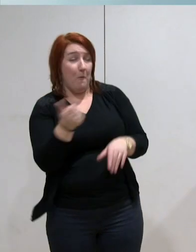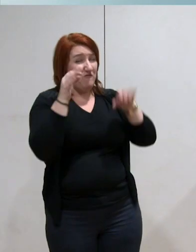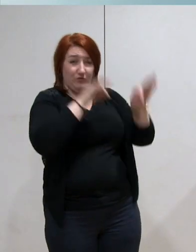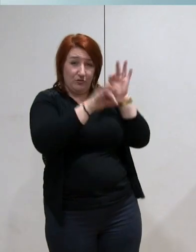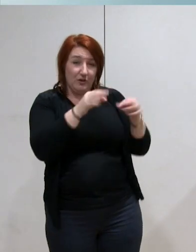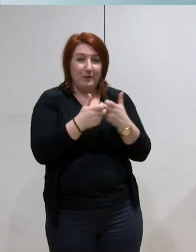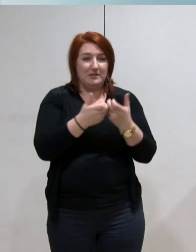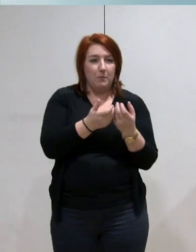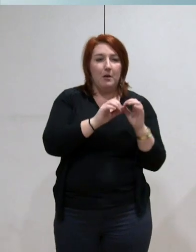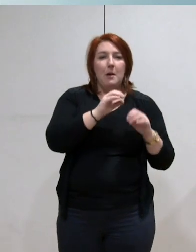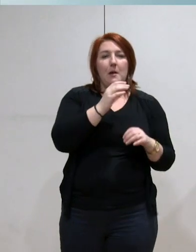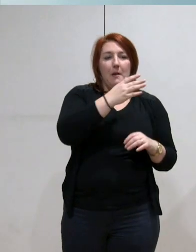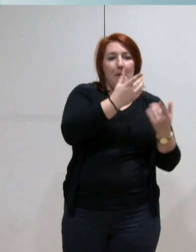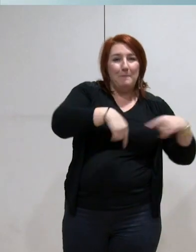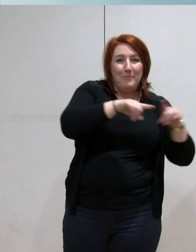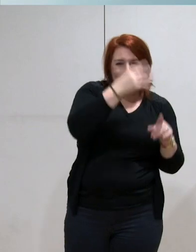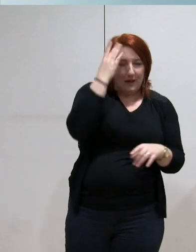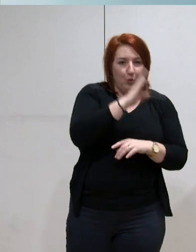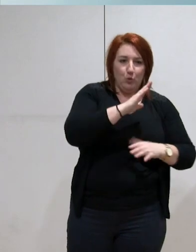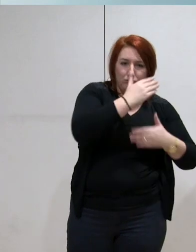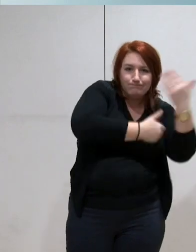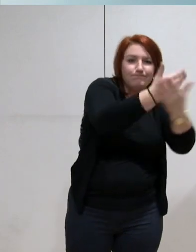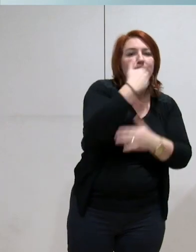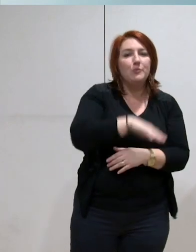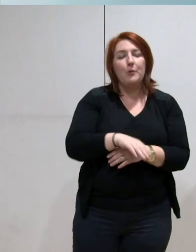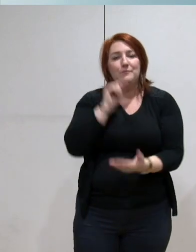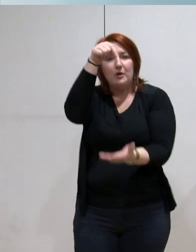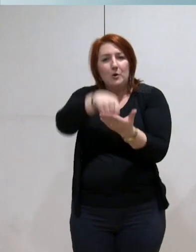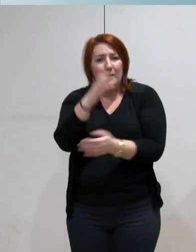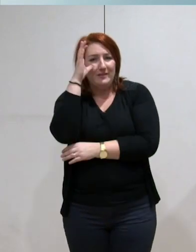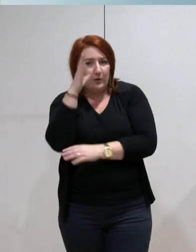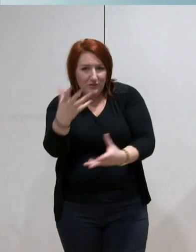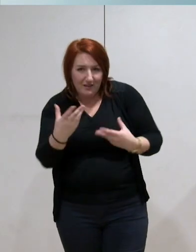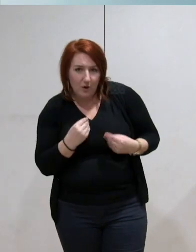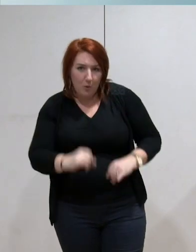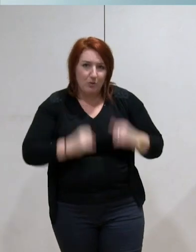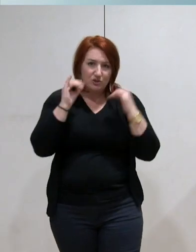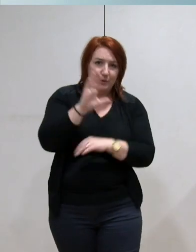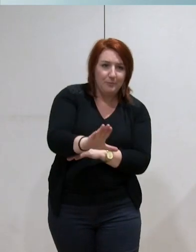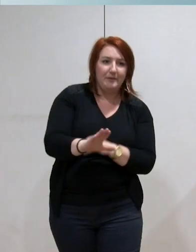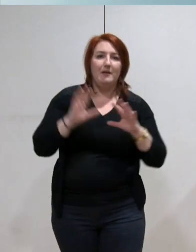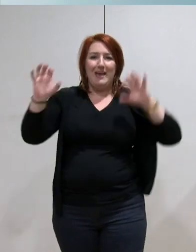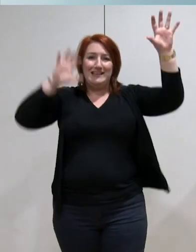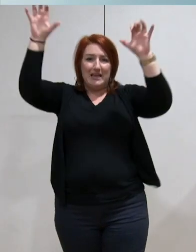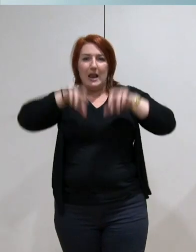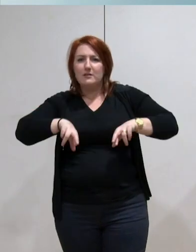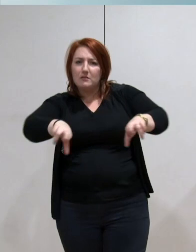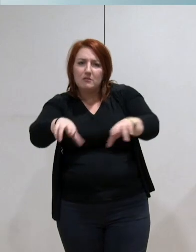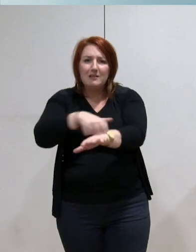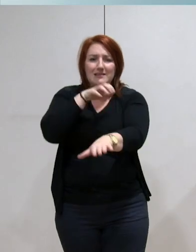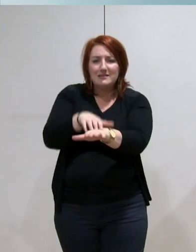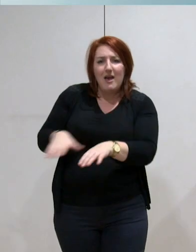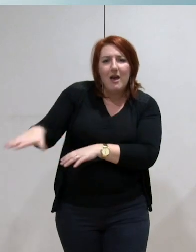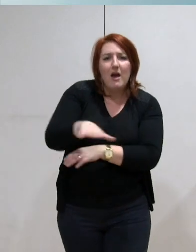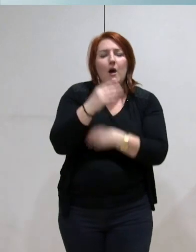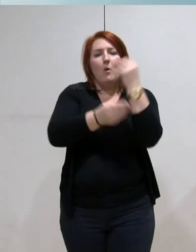square de la place saint-bruneo un lieu d'écoute et d'accueil pour les jeunes un site d'escalade sur l'éberges de l'iser ou encore des aménagements sur le marché